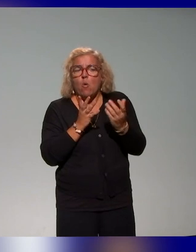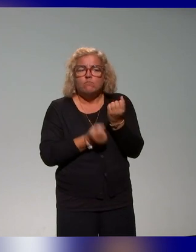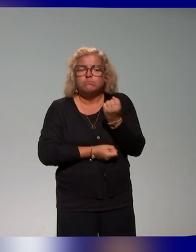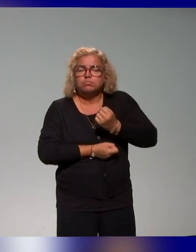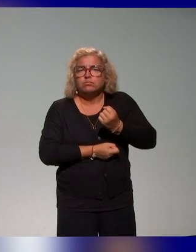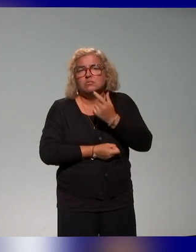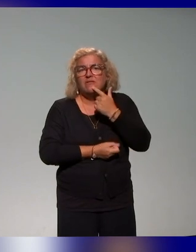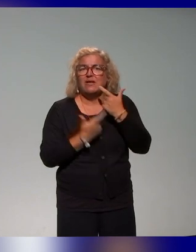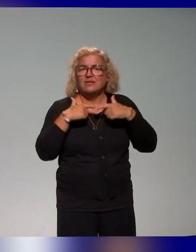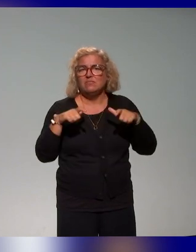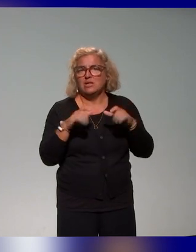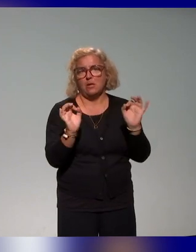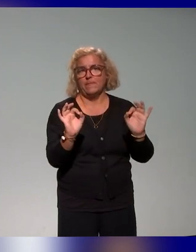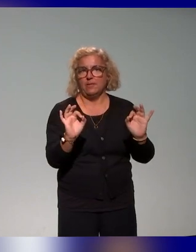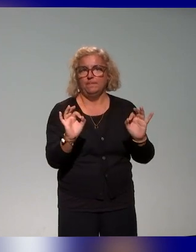normes d'accessibilité.